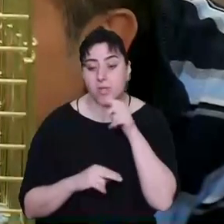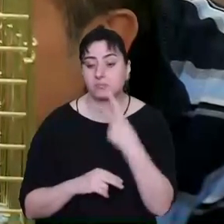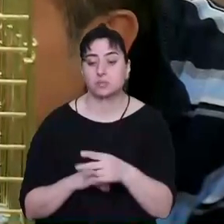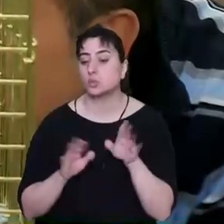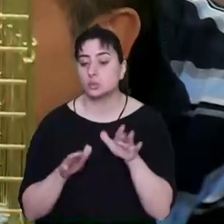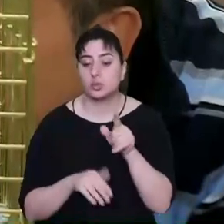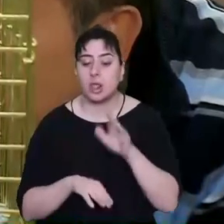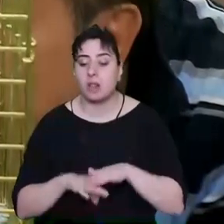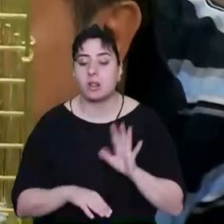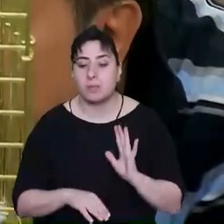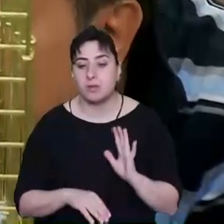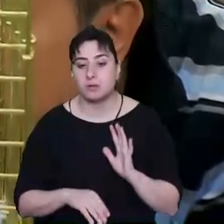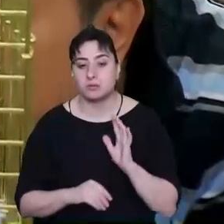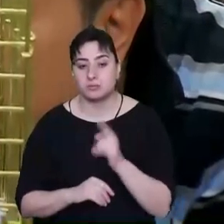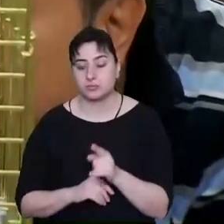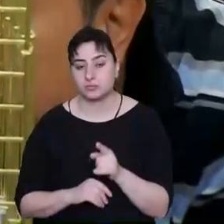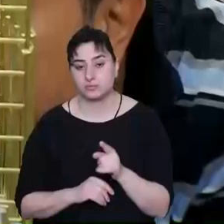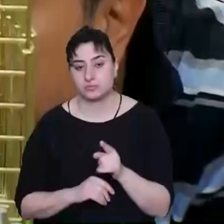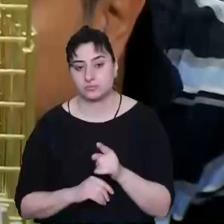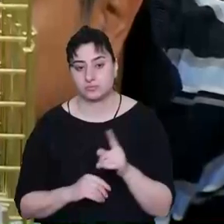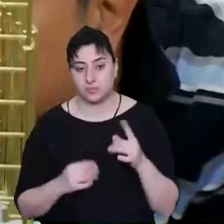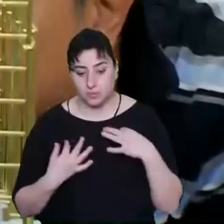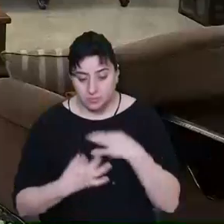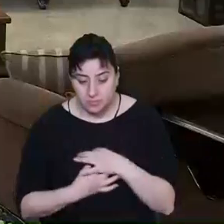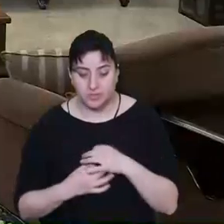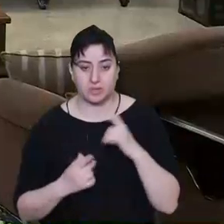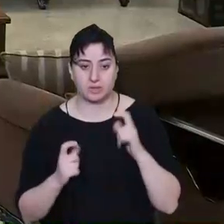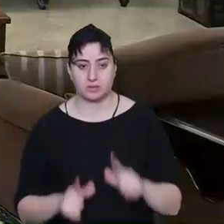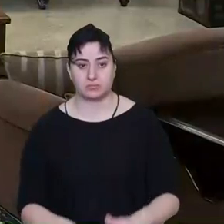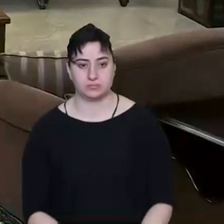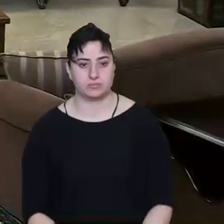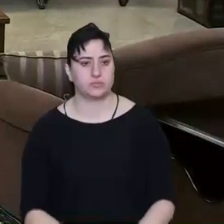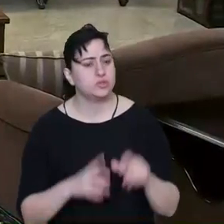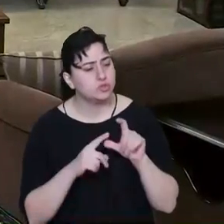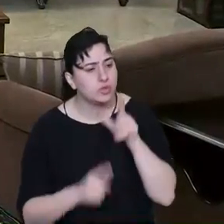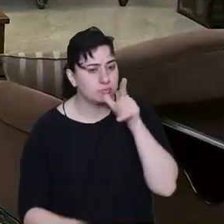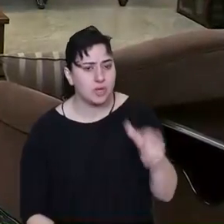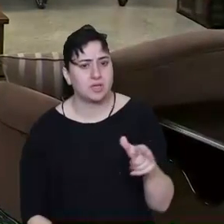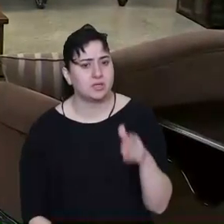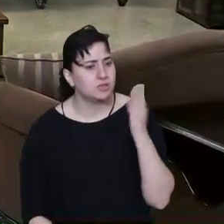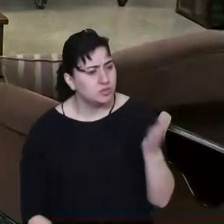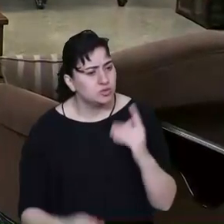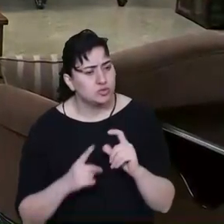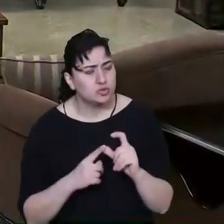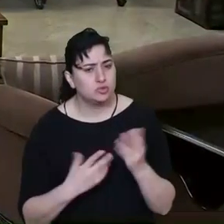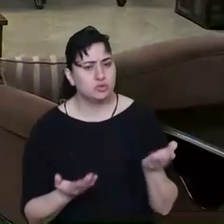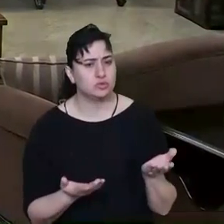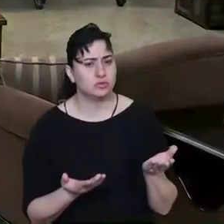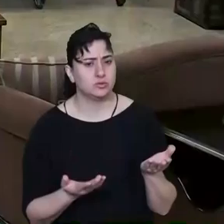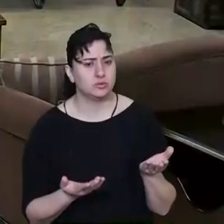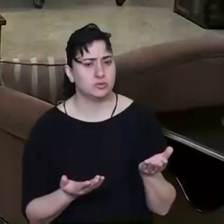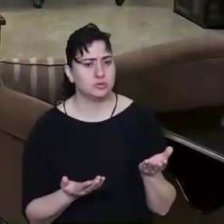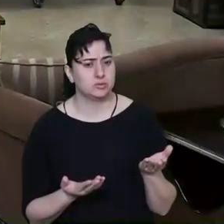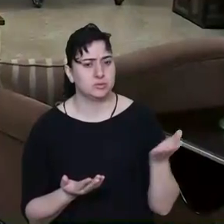o. Konuşurken önünü bile iliklemen lazım oğlum. Şükrü! Ya Şükrü! Ya